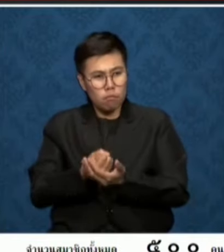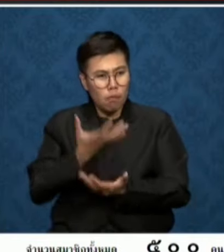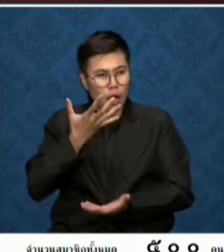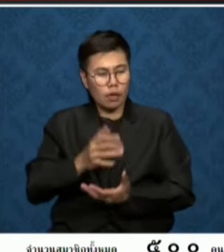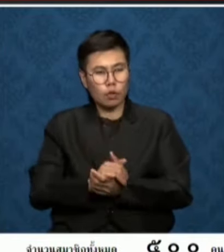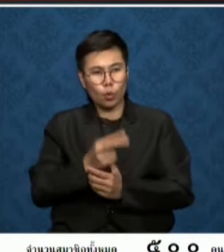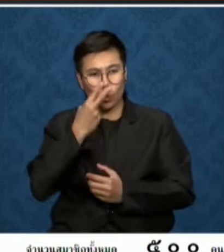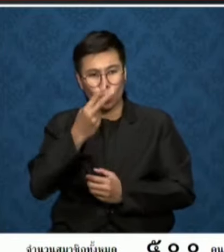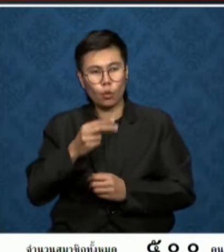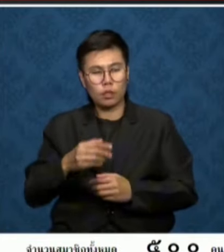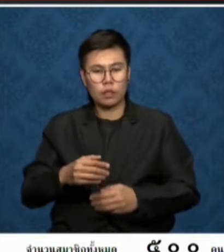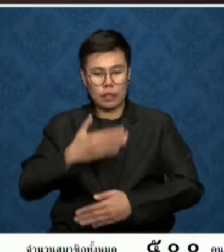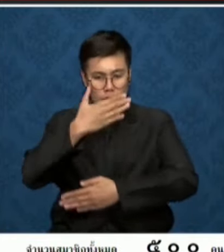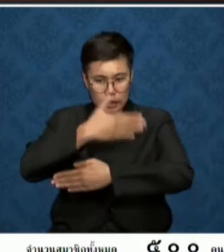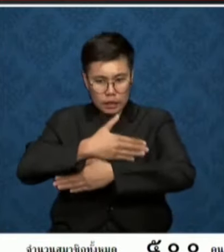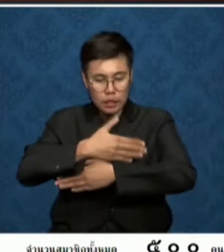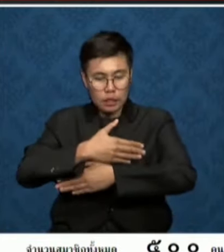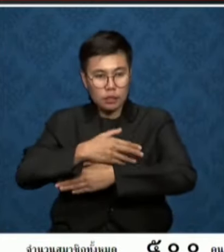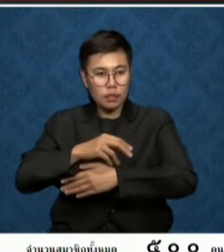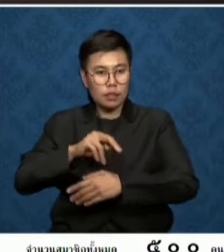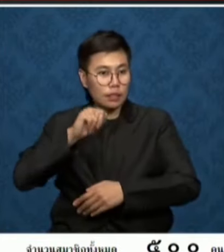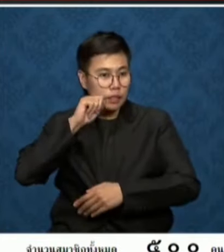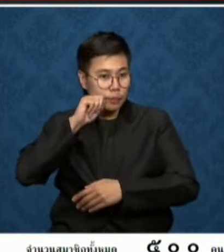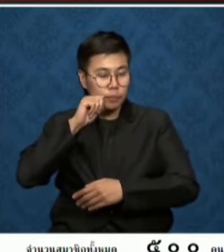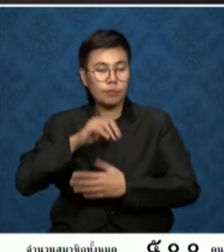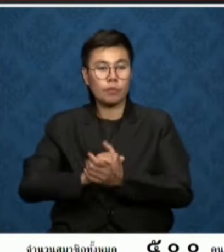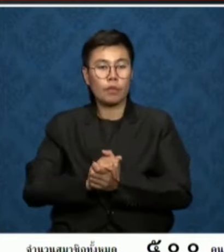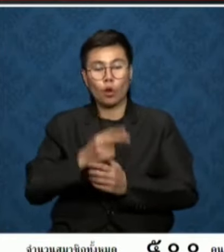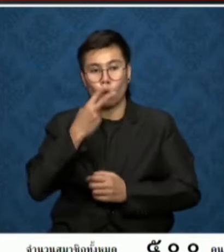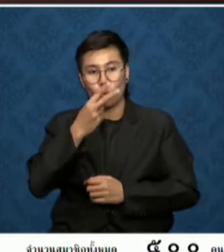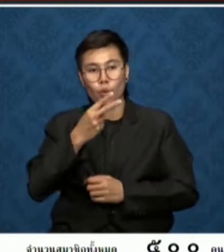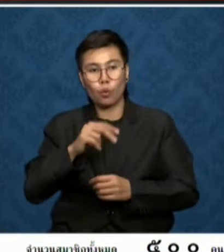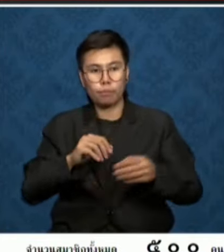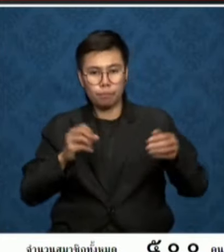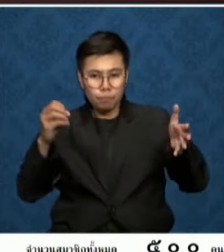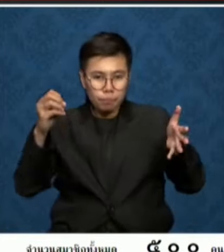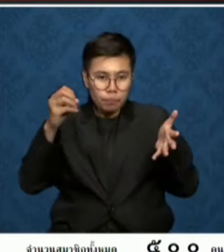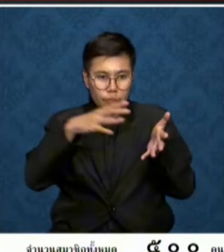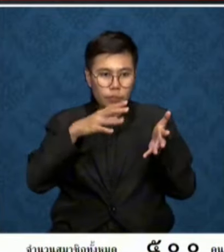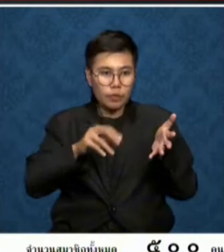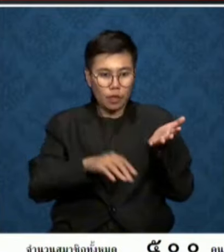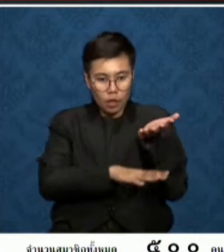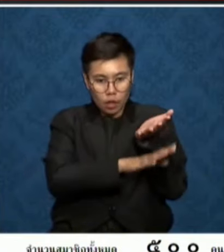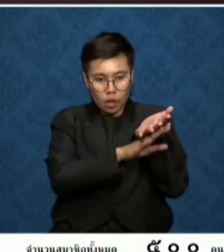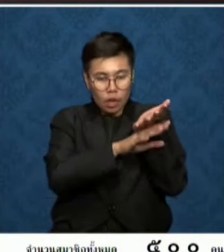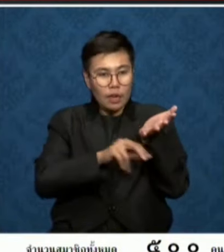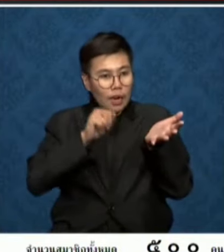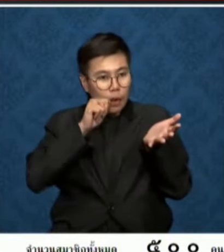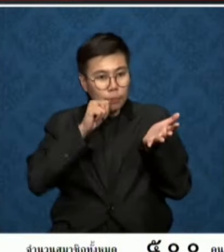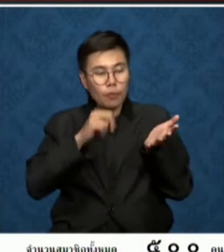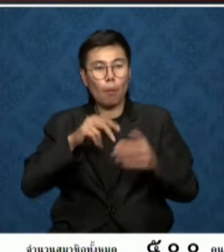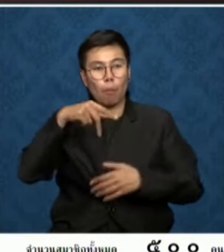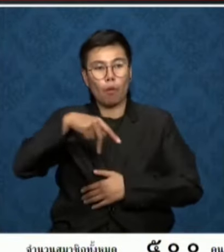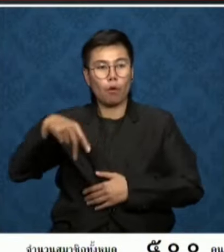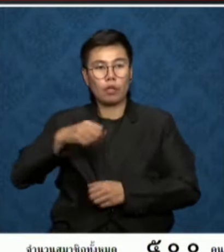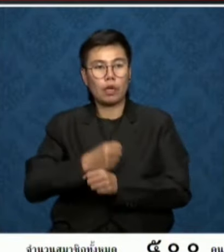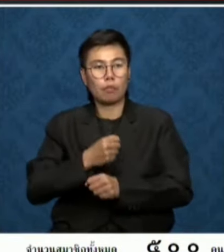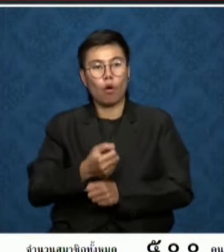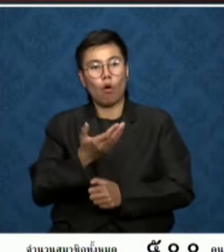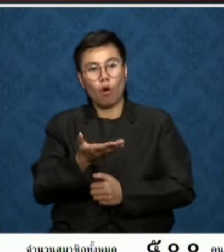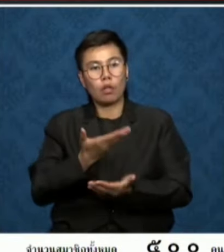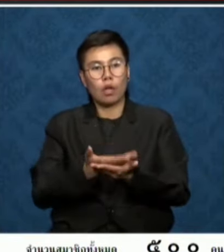ทั้งเขื่อนขนาดเล็กแล้วก็โรงไฟฟ้าแบบโซล่าแบบลอยน้ำนะครับเอามาเปรียบเทียบกันเลยครับกับตัวเลขของทางพอที่ทำการของ